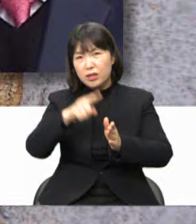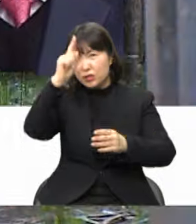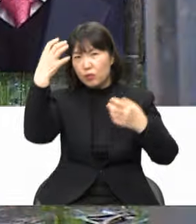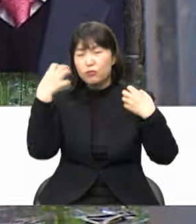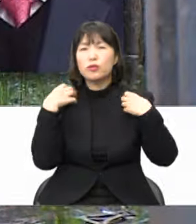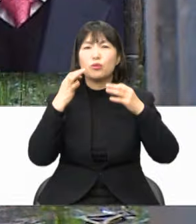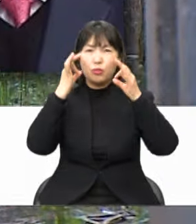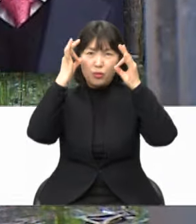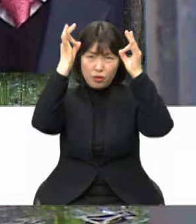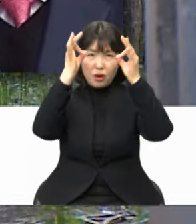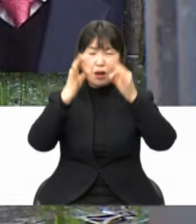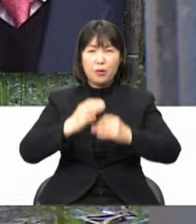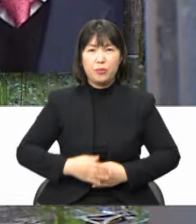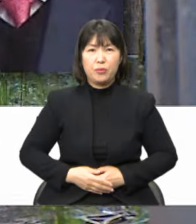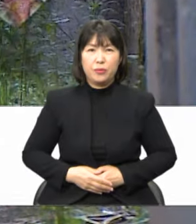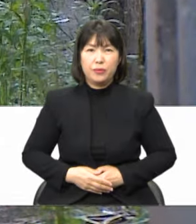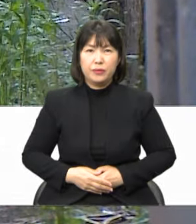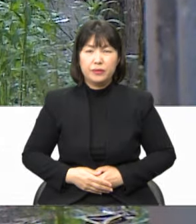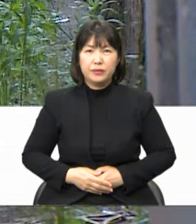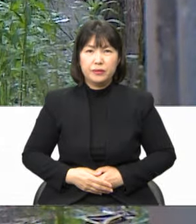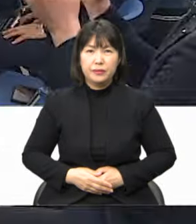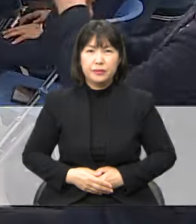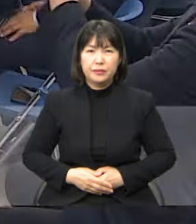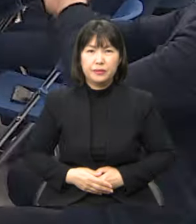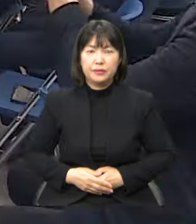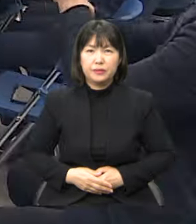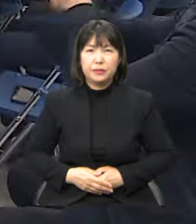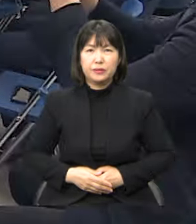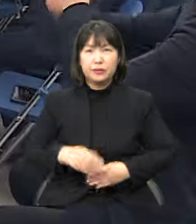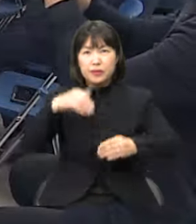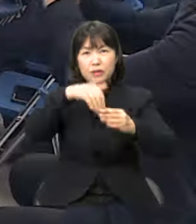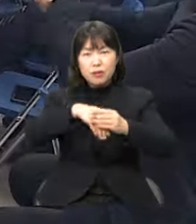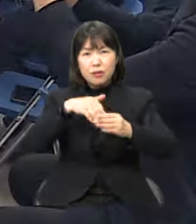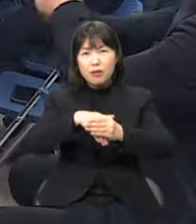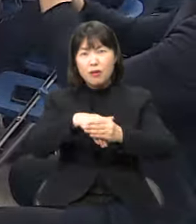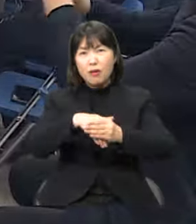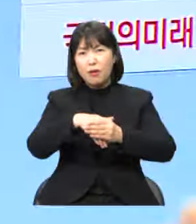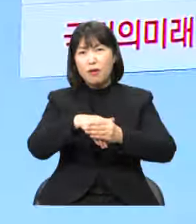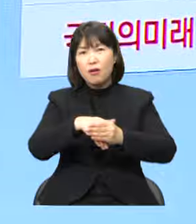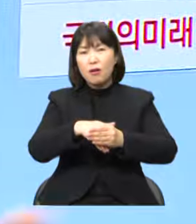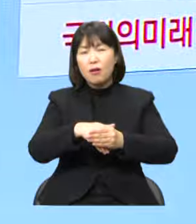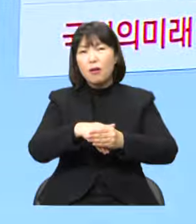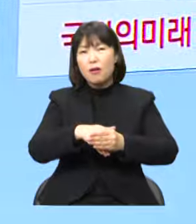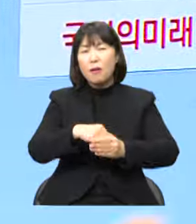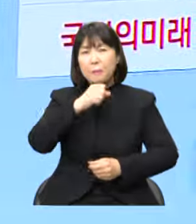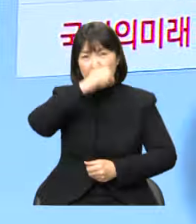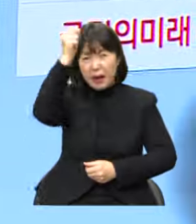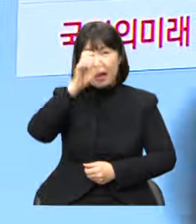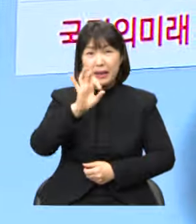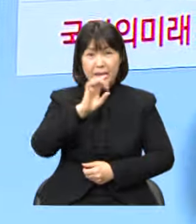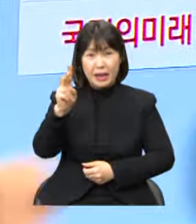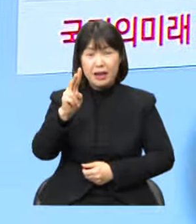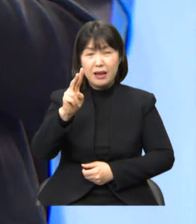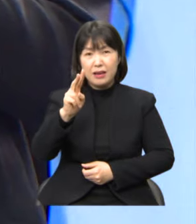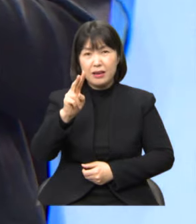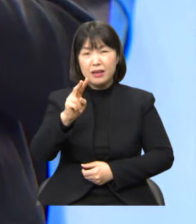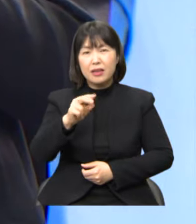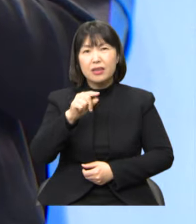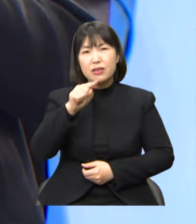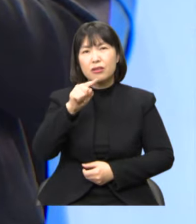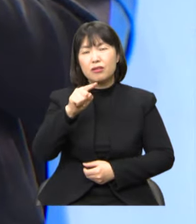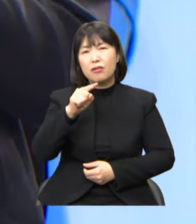노력들을 추가로 해야 되지 않을까 총선에서 야권이 압승하자 재건축 재개발 규제 완화에 대한 기대감은